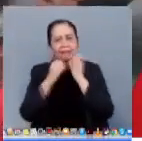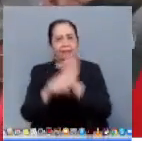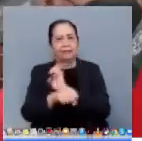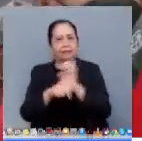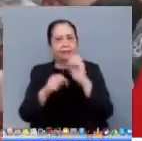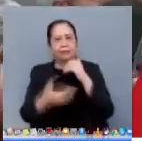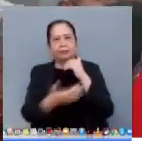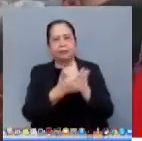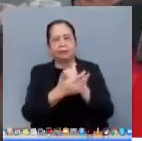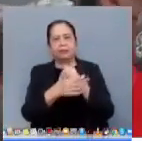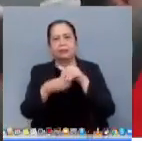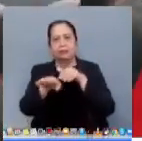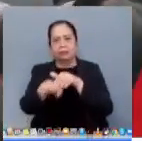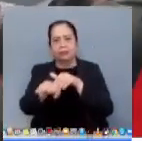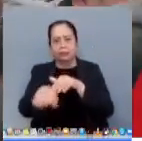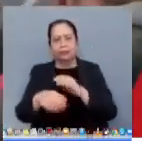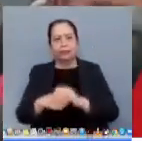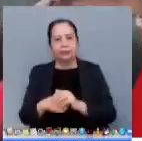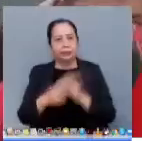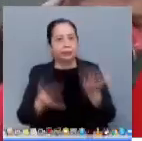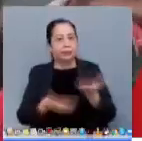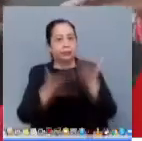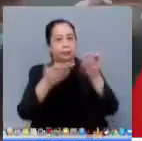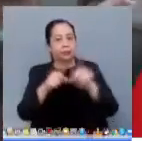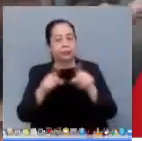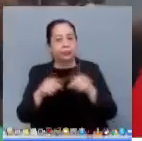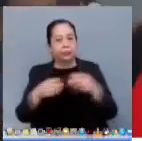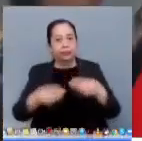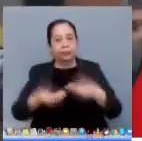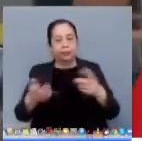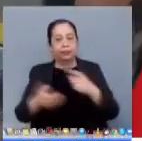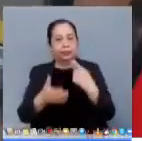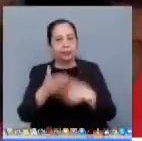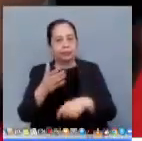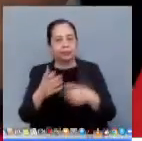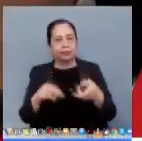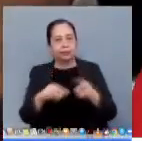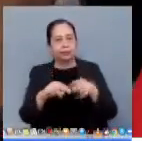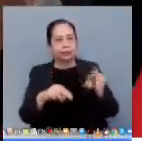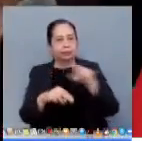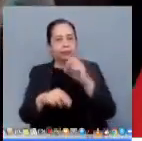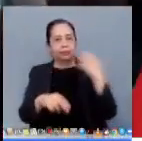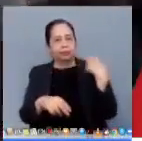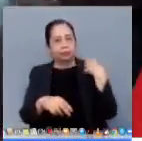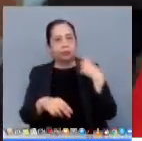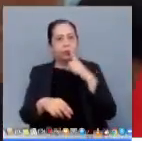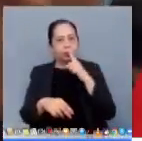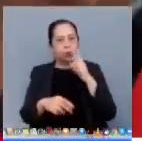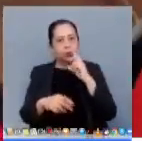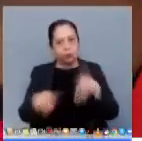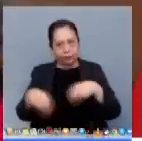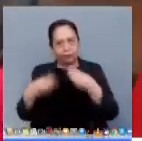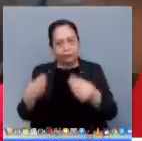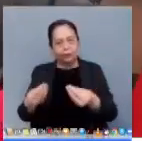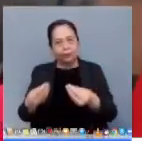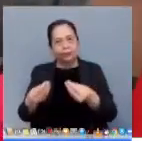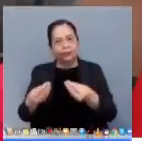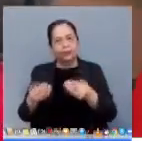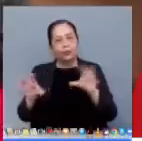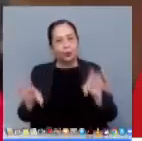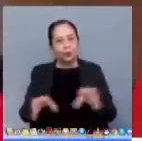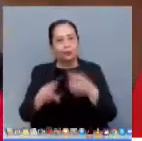rin. Sinusulong din ang pagbibigay ng tax incentives sa mga employer na magpapatupad ng